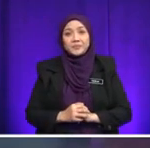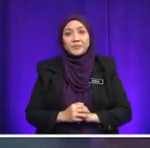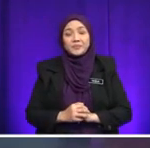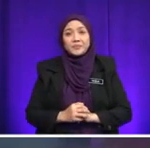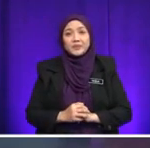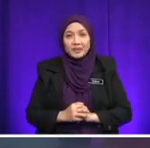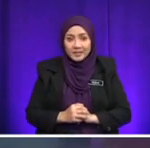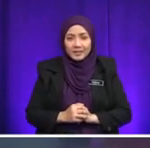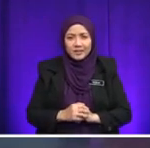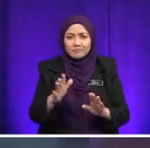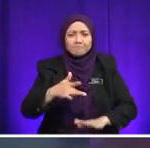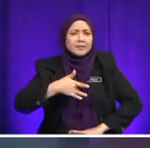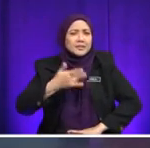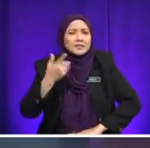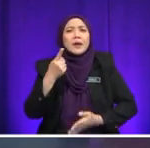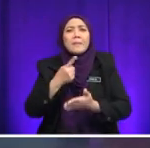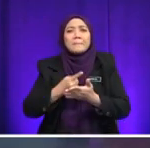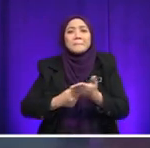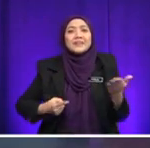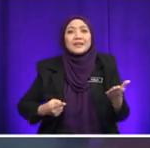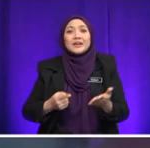apa yang kita akan belajar itu